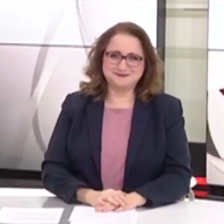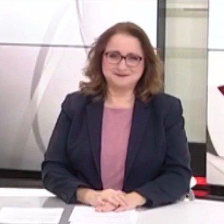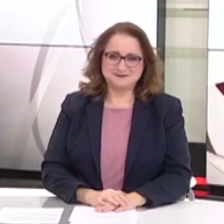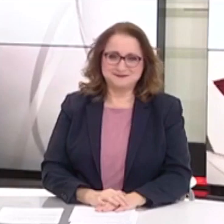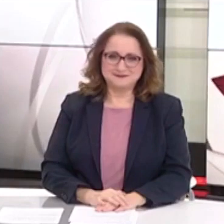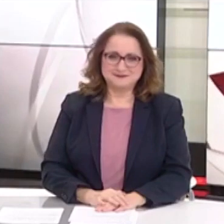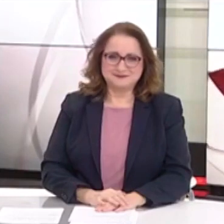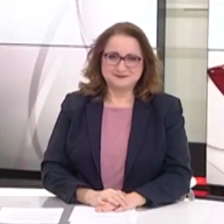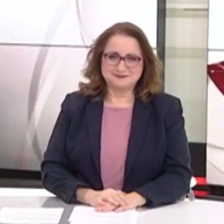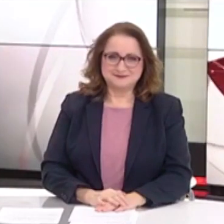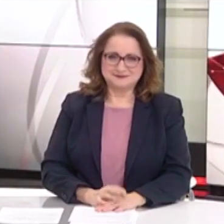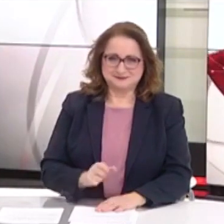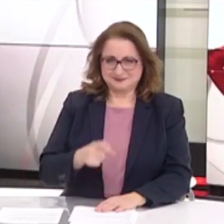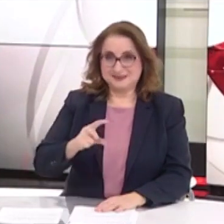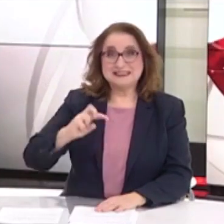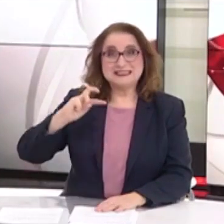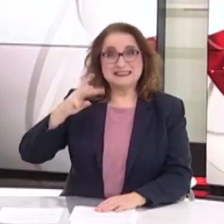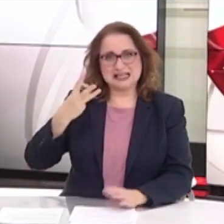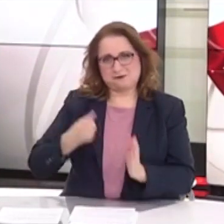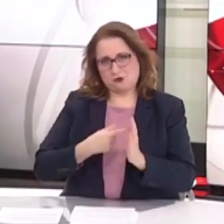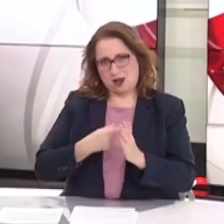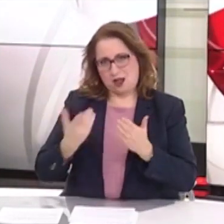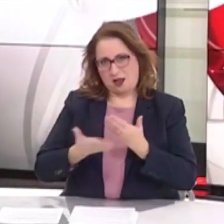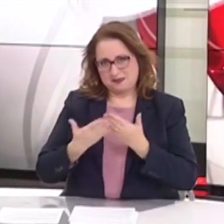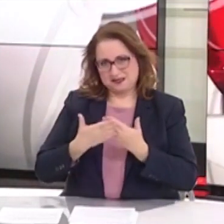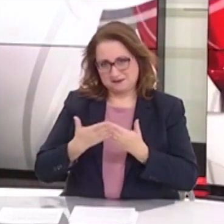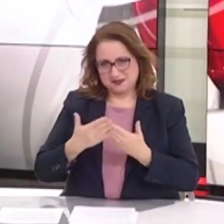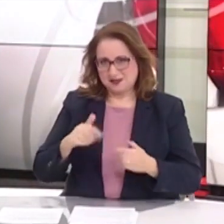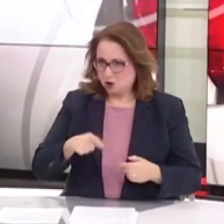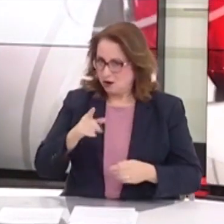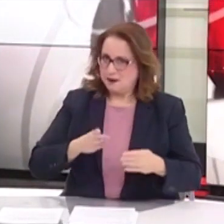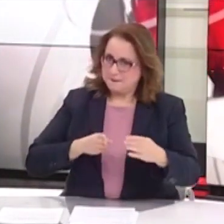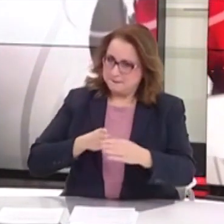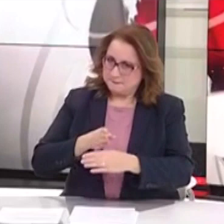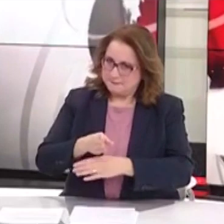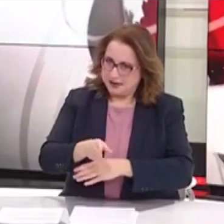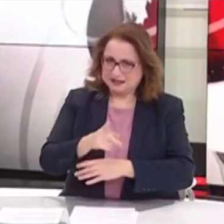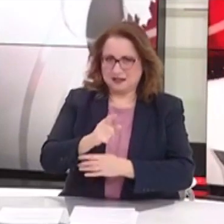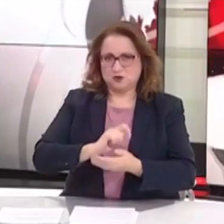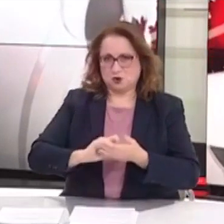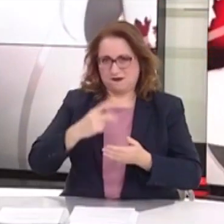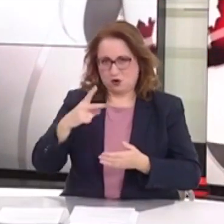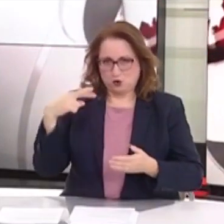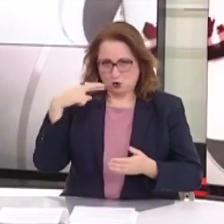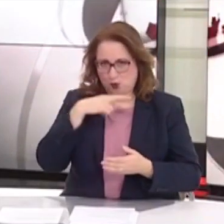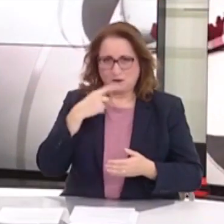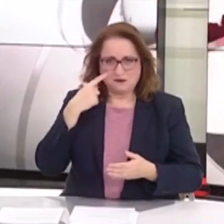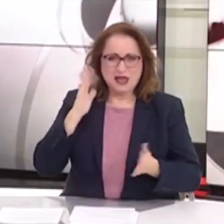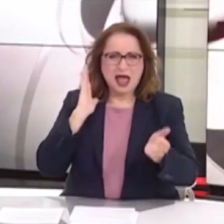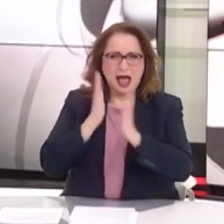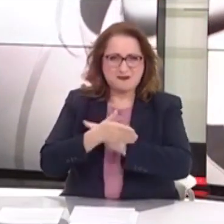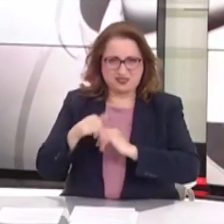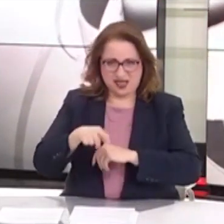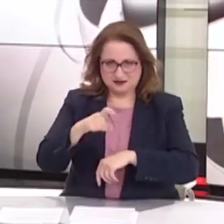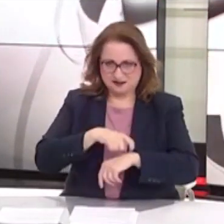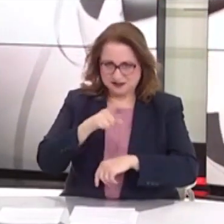Για τρίτη φορά στη χώρα μας η κυρία Μέρκελ. Τώρα βλέπουμε μπαίνει μέσα στο Μέγαρο Μαξίμου, βλέπουμε τα απευθείας πλάνα.